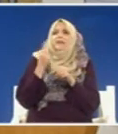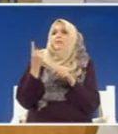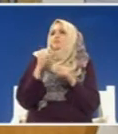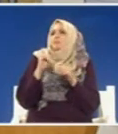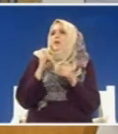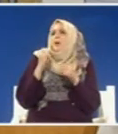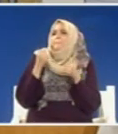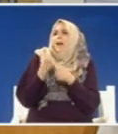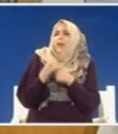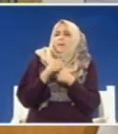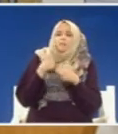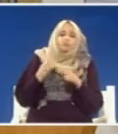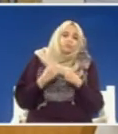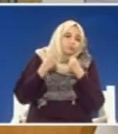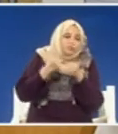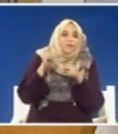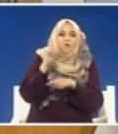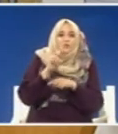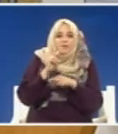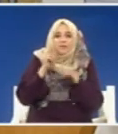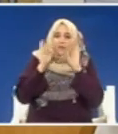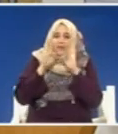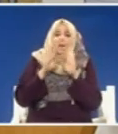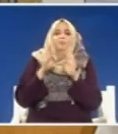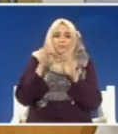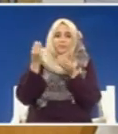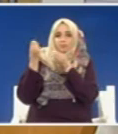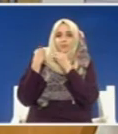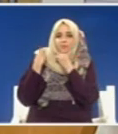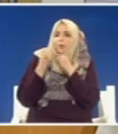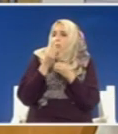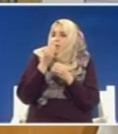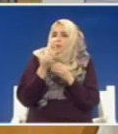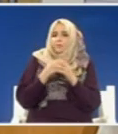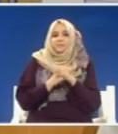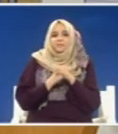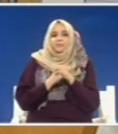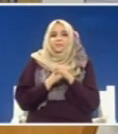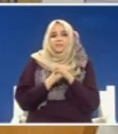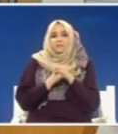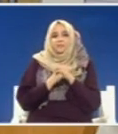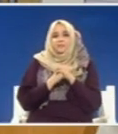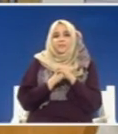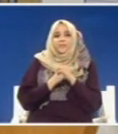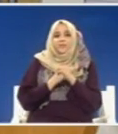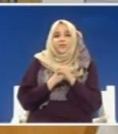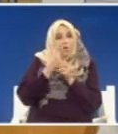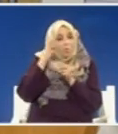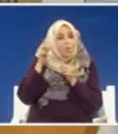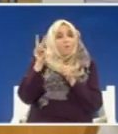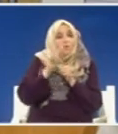أو مسافرا أو امرأة أجزأت، يعني صلاتها صحيحة وجمعة. لكن من شروط